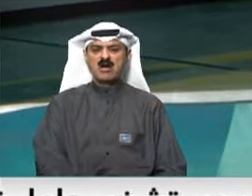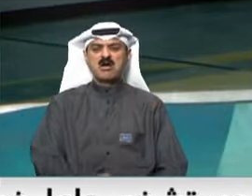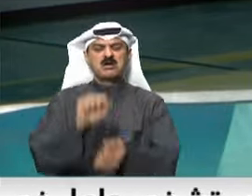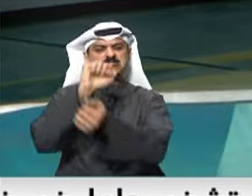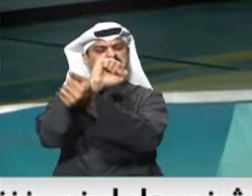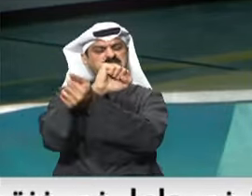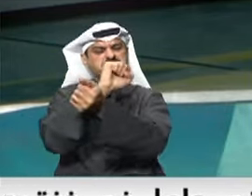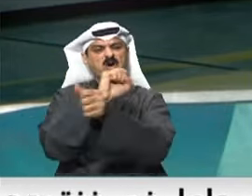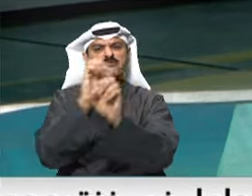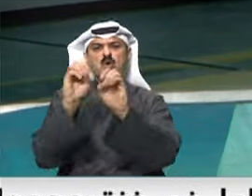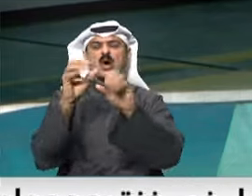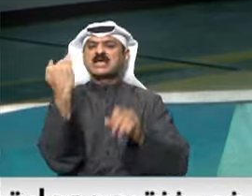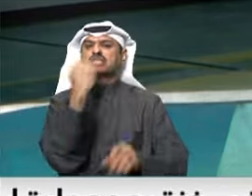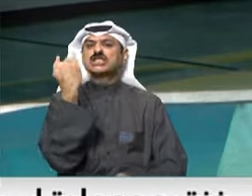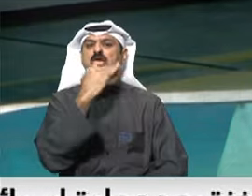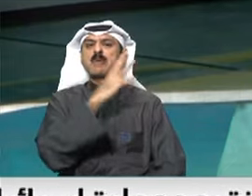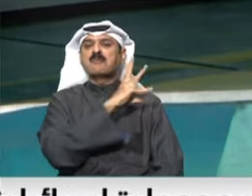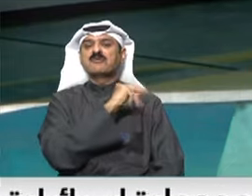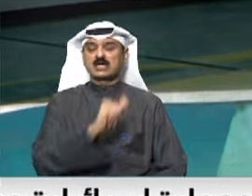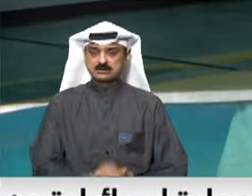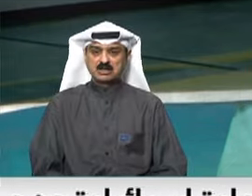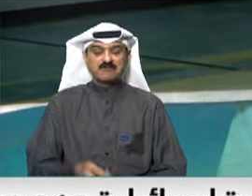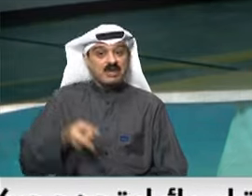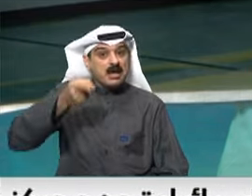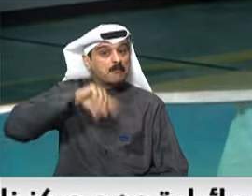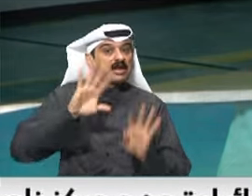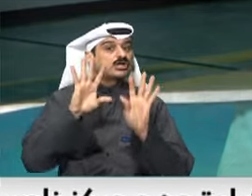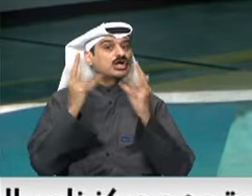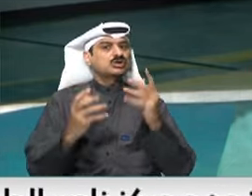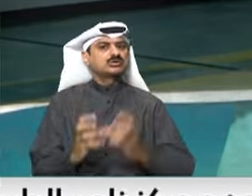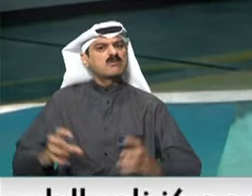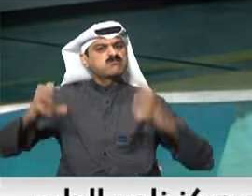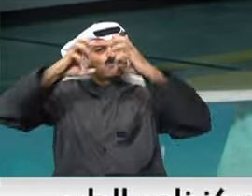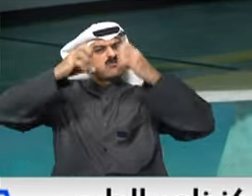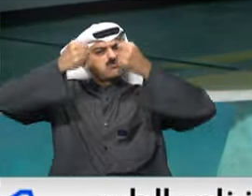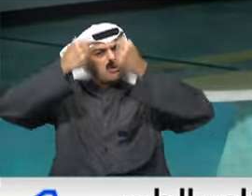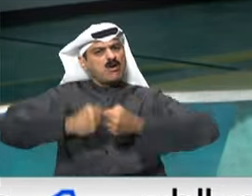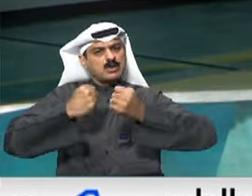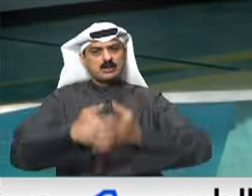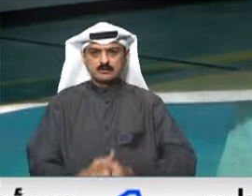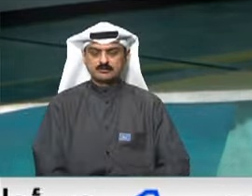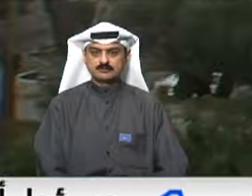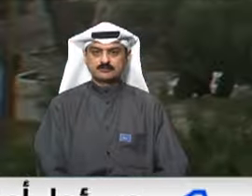عددا من الفلسطينيين، اندلعت على إثرها مواجهات مع قوات الاحتلال.